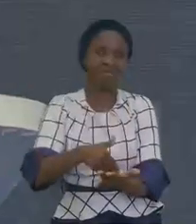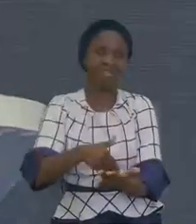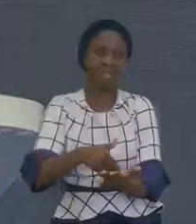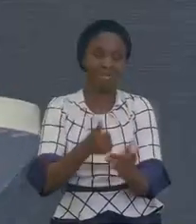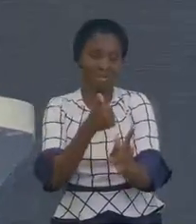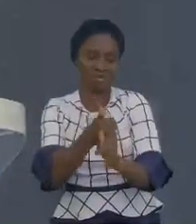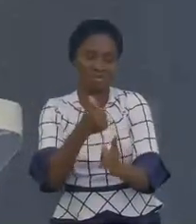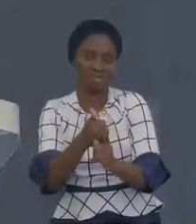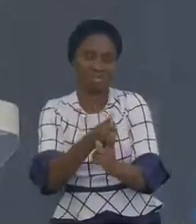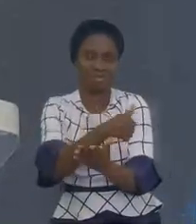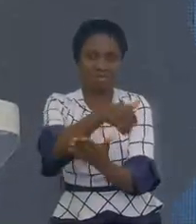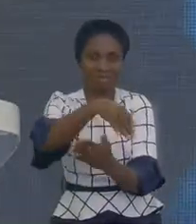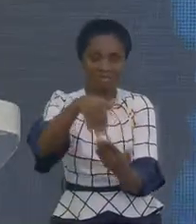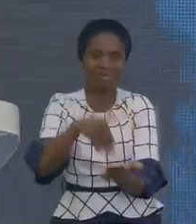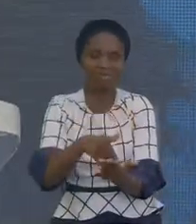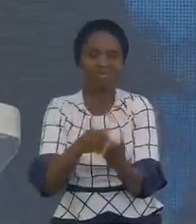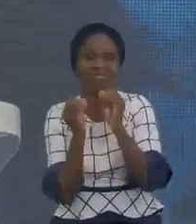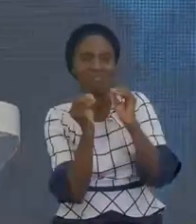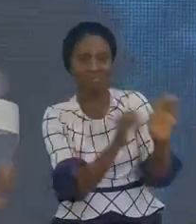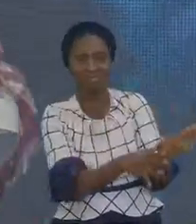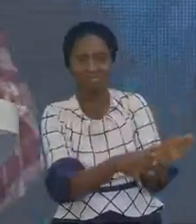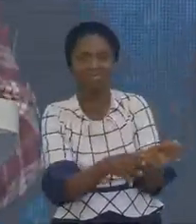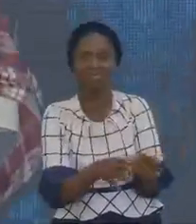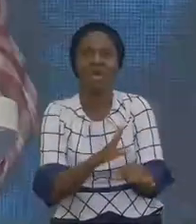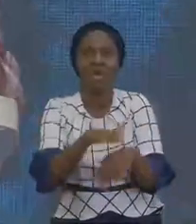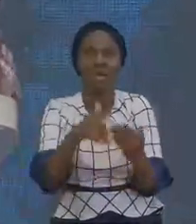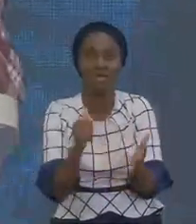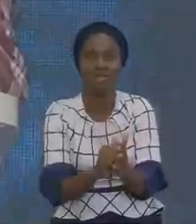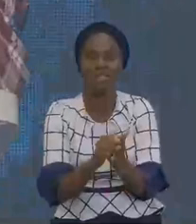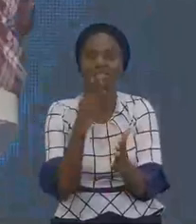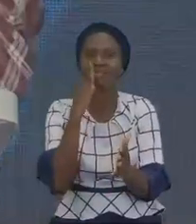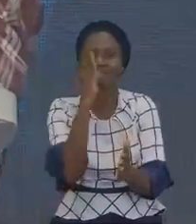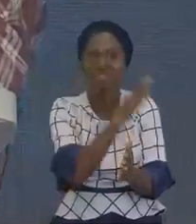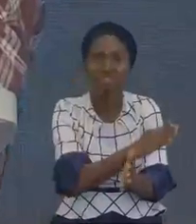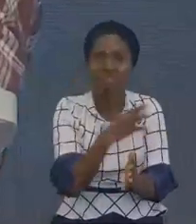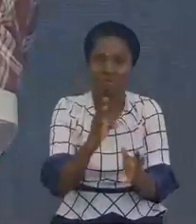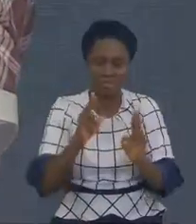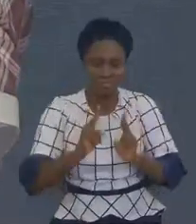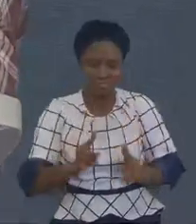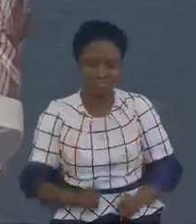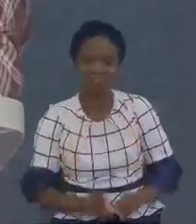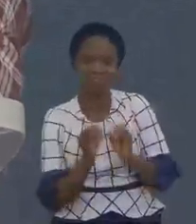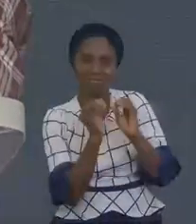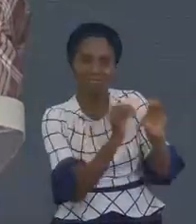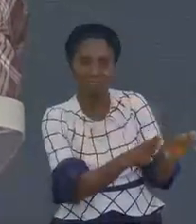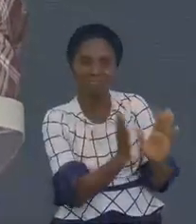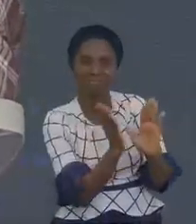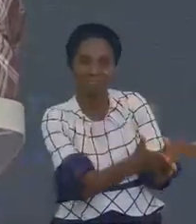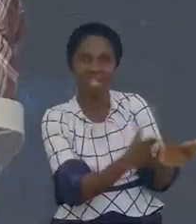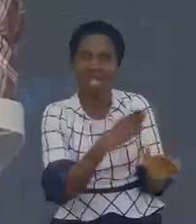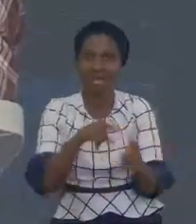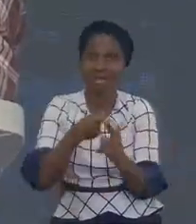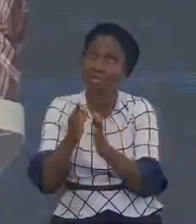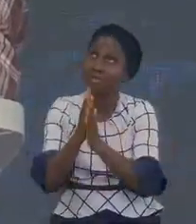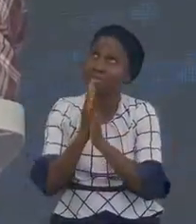Tu dois abandonner le mal de l'humanité et invoquer le nom du Seigneur. Et dire, Seigneur,